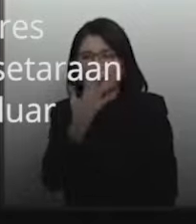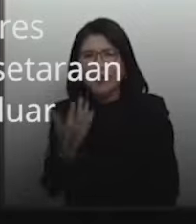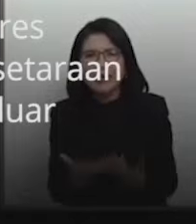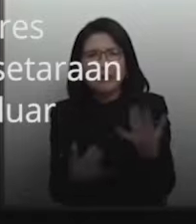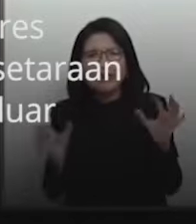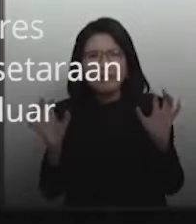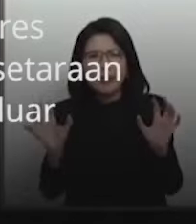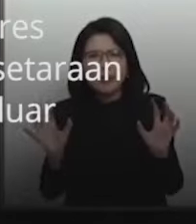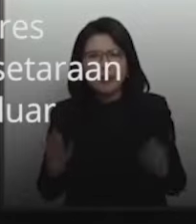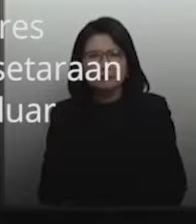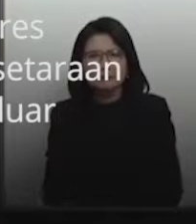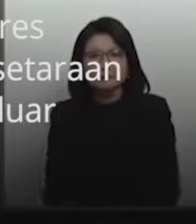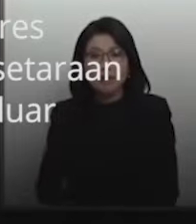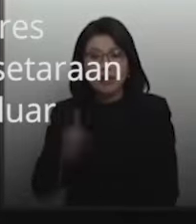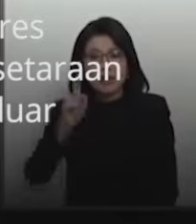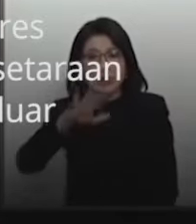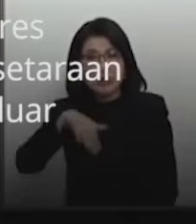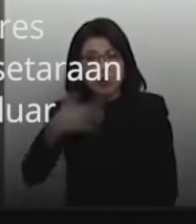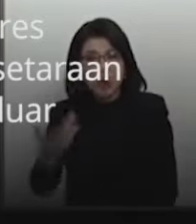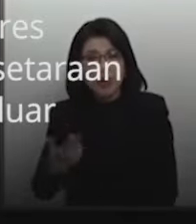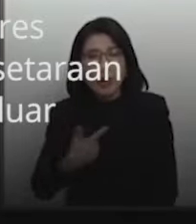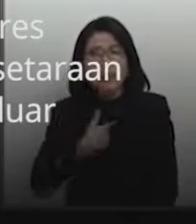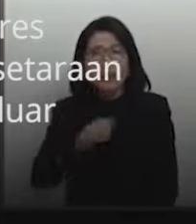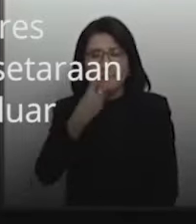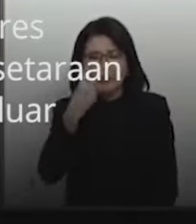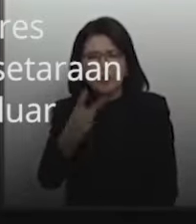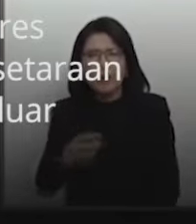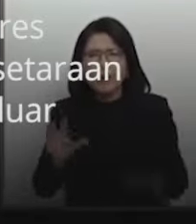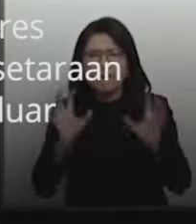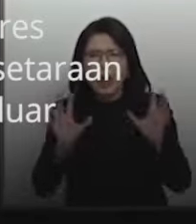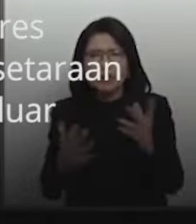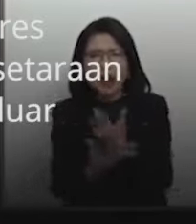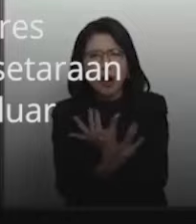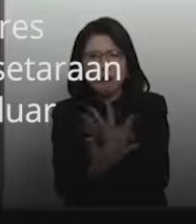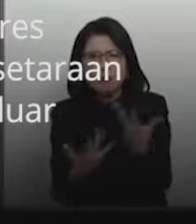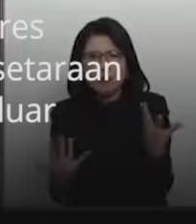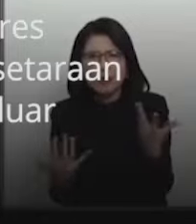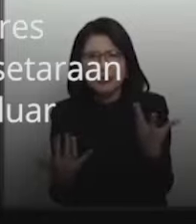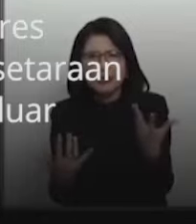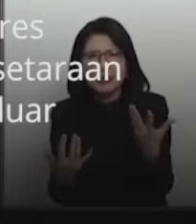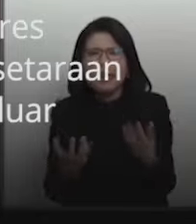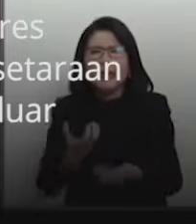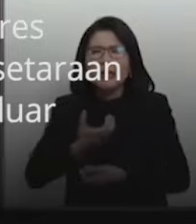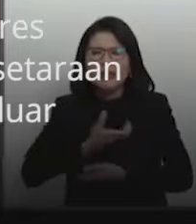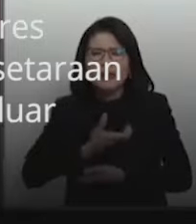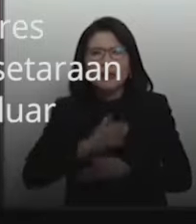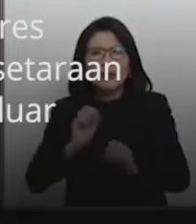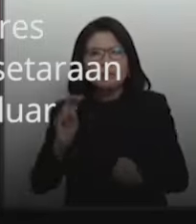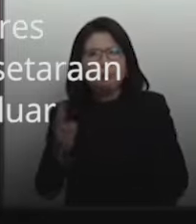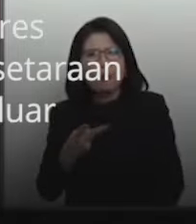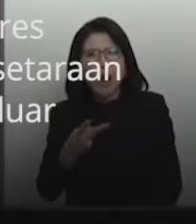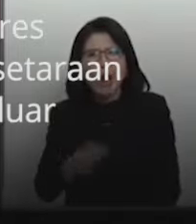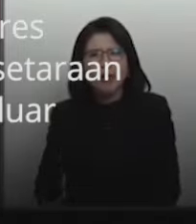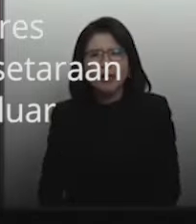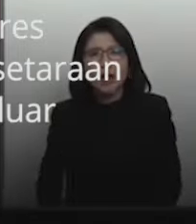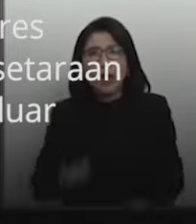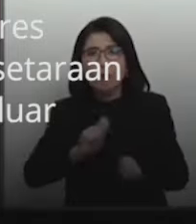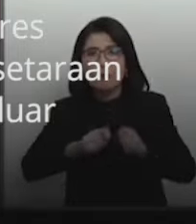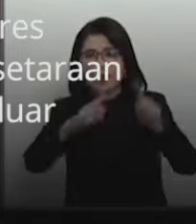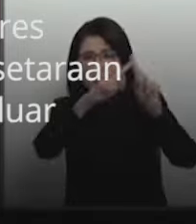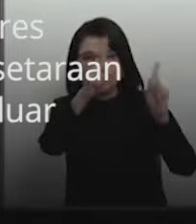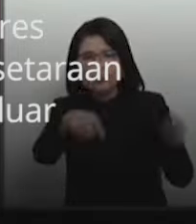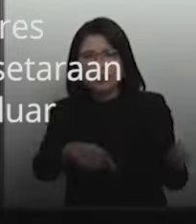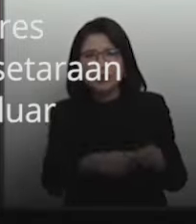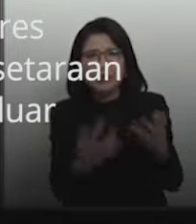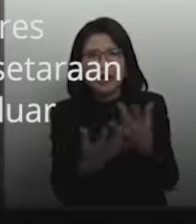perjalanan kami 1 tahun kami menemukan jutaan rakyat yang berbondong-pondong menginginkan perubahan mereka membuat poster rakyat membuat